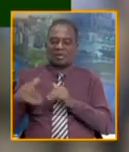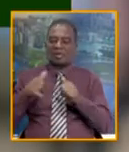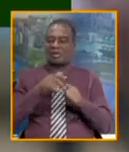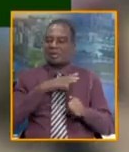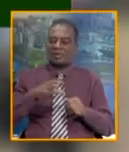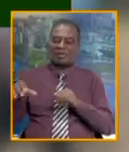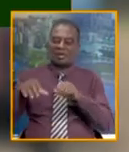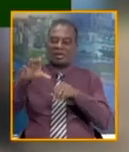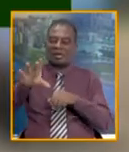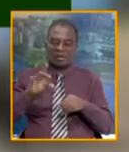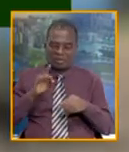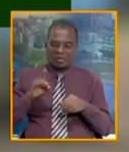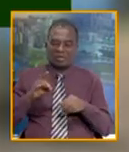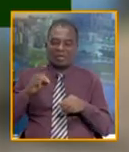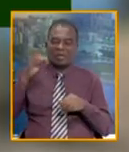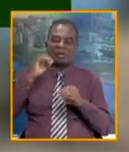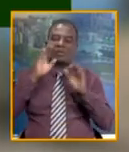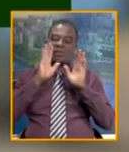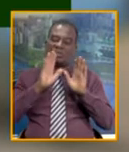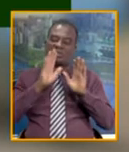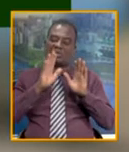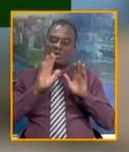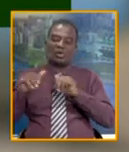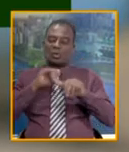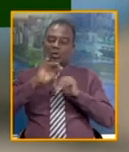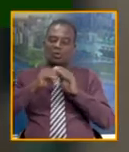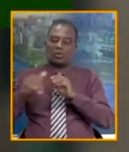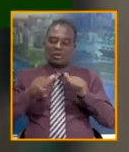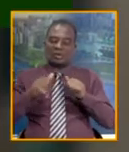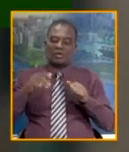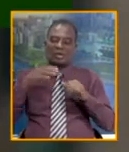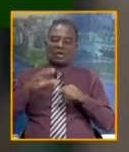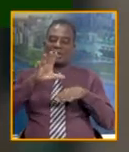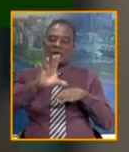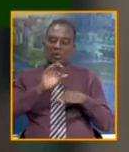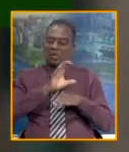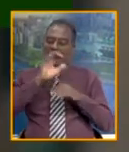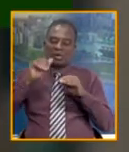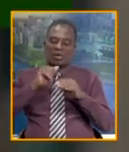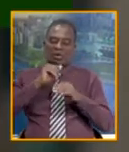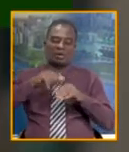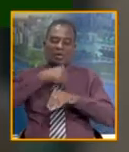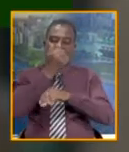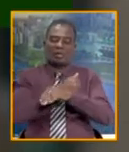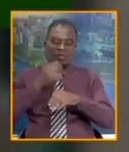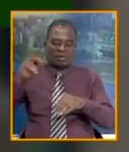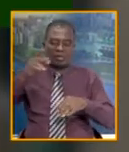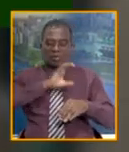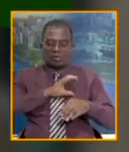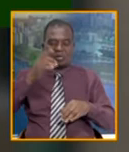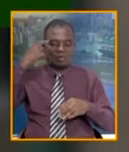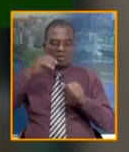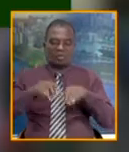choix éclairé et libre, à s'abstenir de tout acte de représailles et à saisir les autorités policières ou